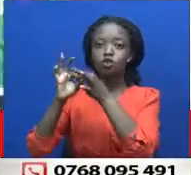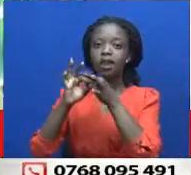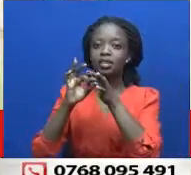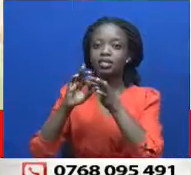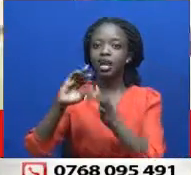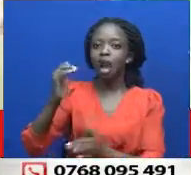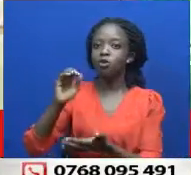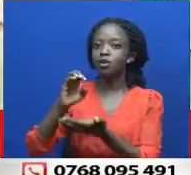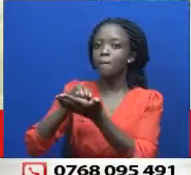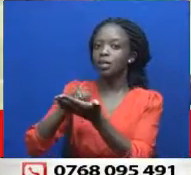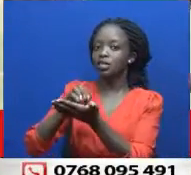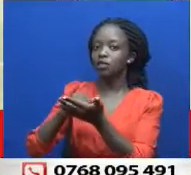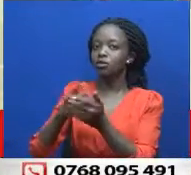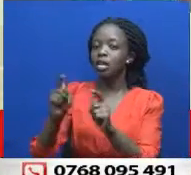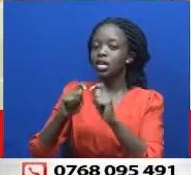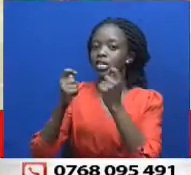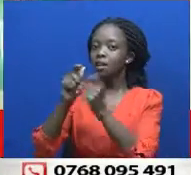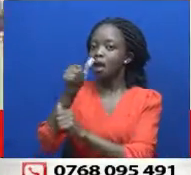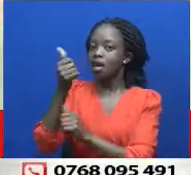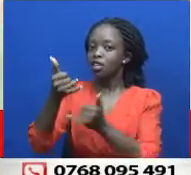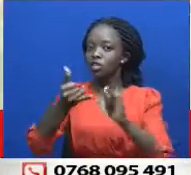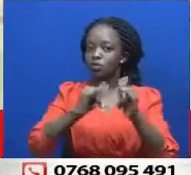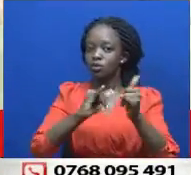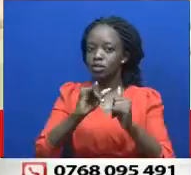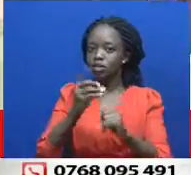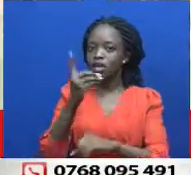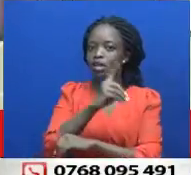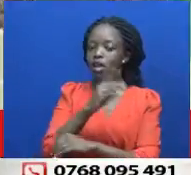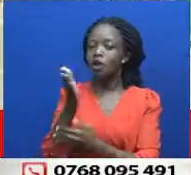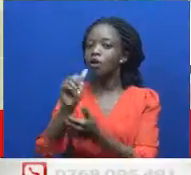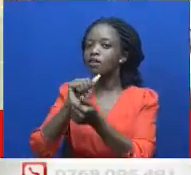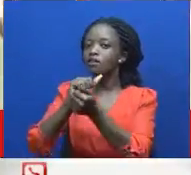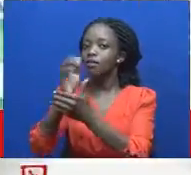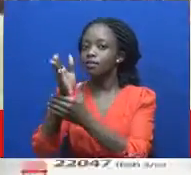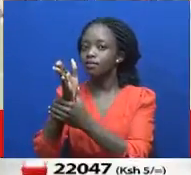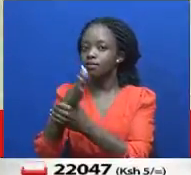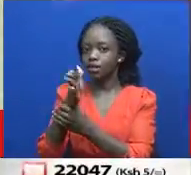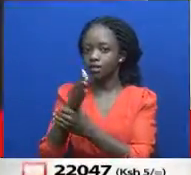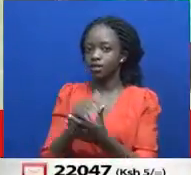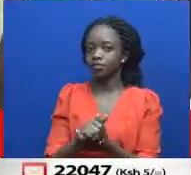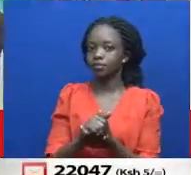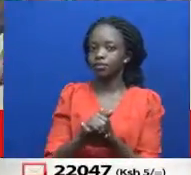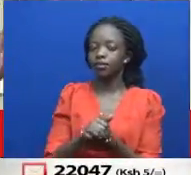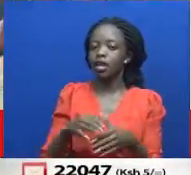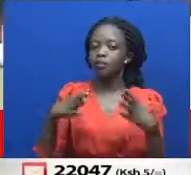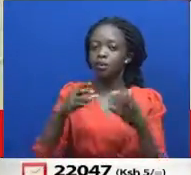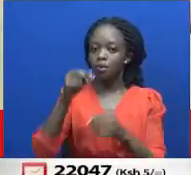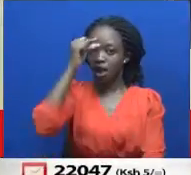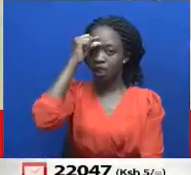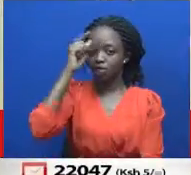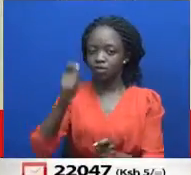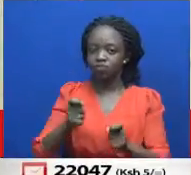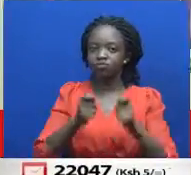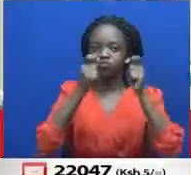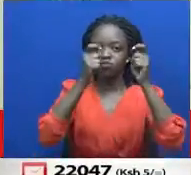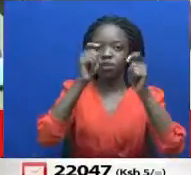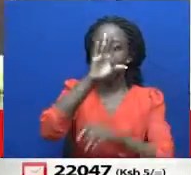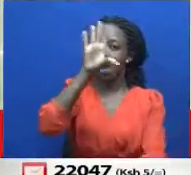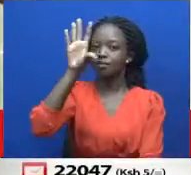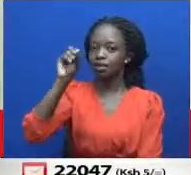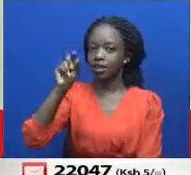ya Machakos, katika mechi nyingine itakayochezwa siku ya Jumatano. Serikali ambao waliondolewa kwenye kipute cha kombe la mashirikisho barani